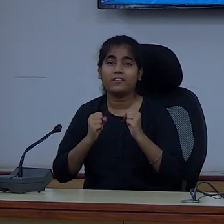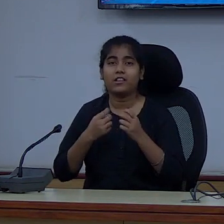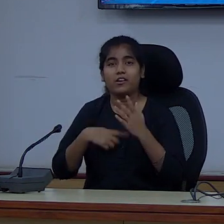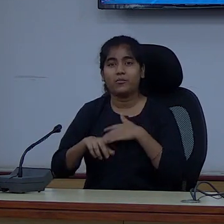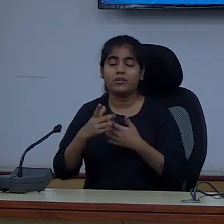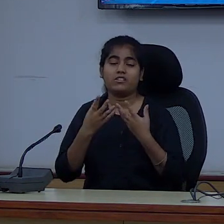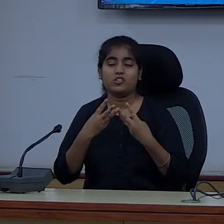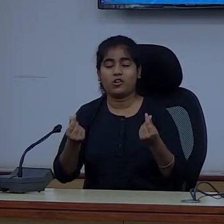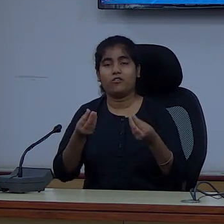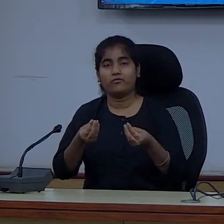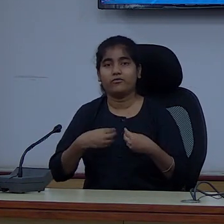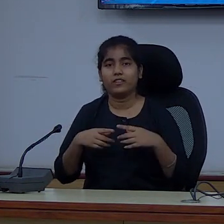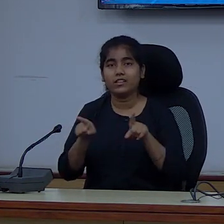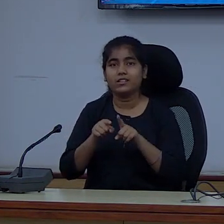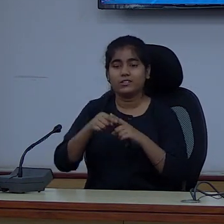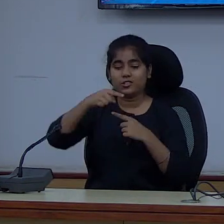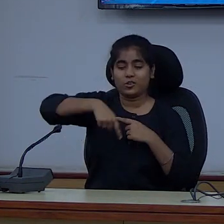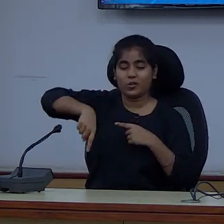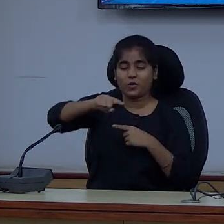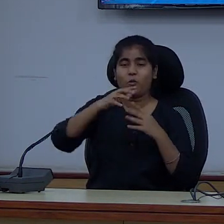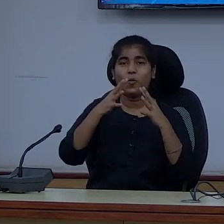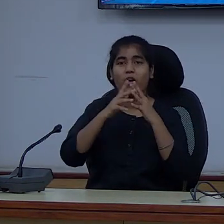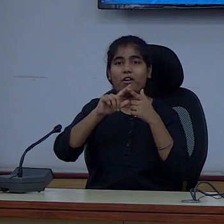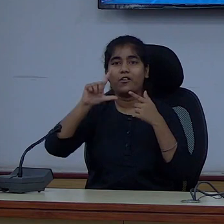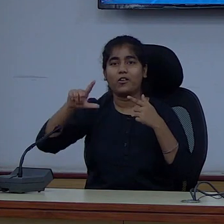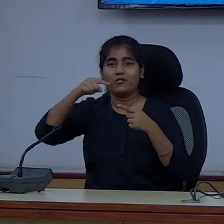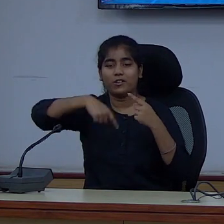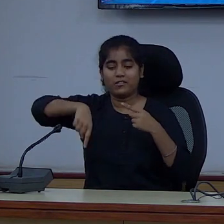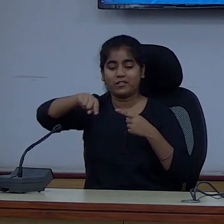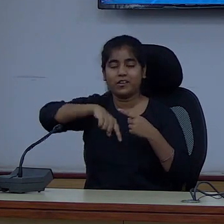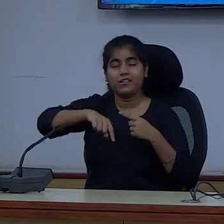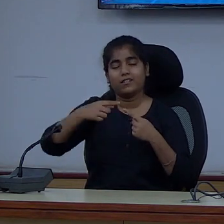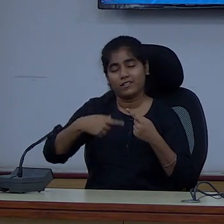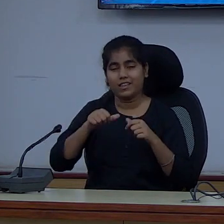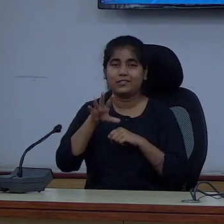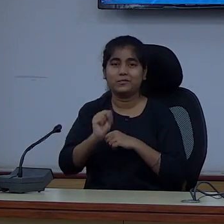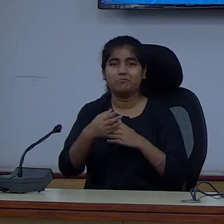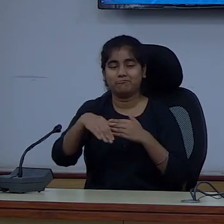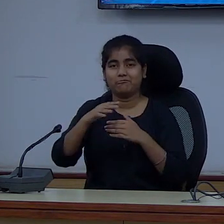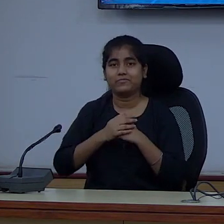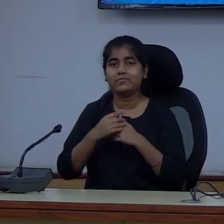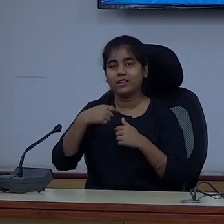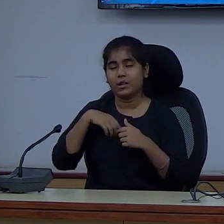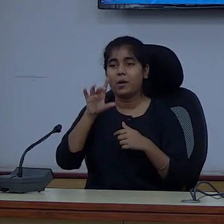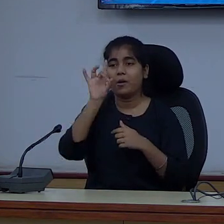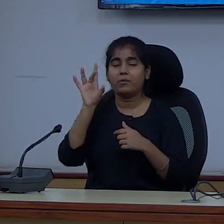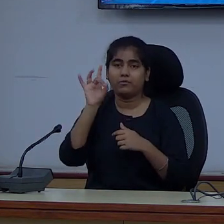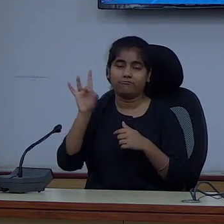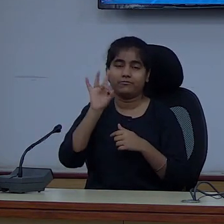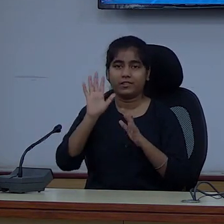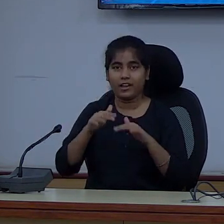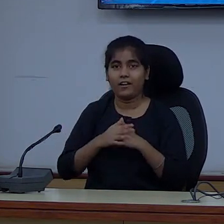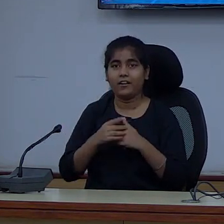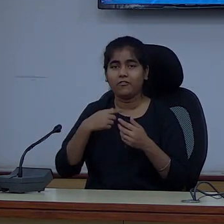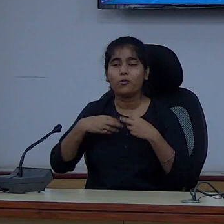मीठा जल मिलता है, और जीवन के इस कठिन प्रश्न का जीवन से ही हल मिलता है। बिल्कुल सही। और धर्मेंद्र जी, कुआं भी एक्सेसिबल